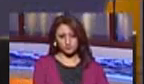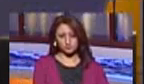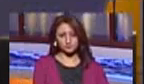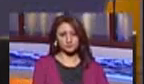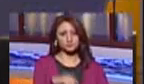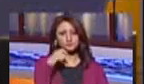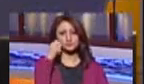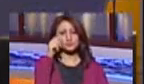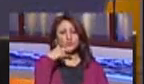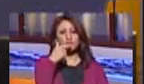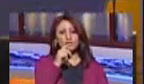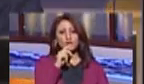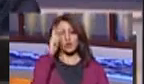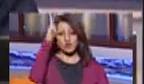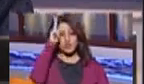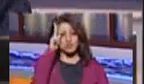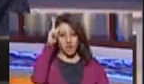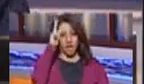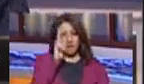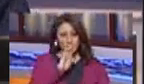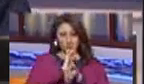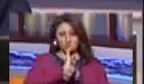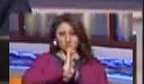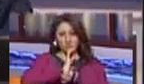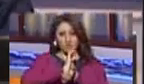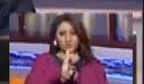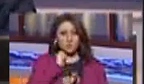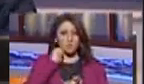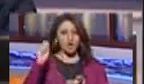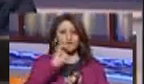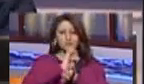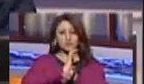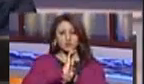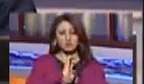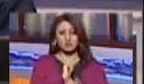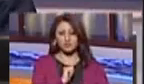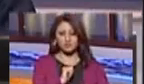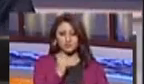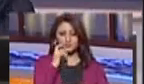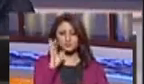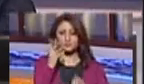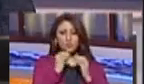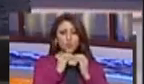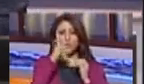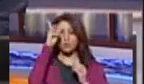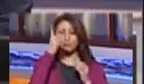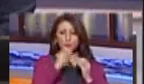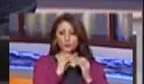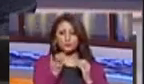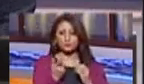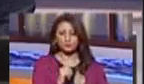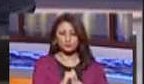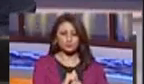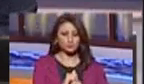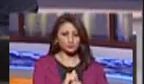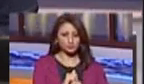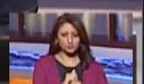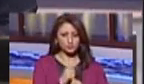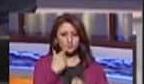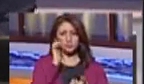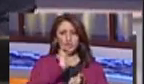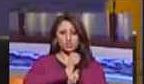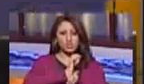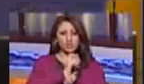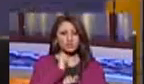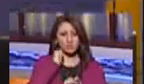الزميل رفيق ناصف الصحفي في طنطا. أهلا بيك أستاذ رفيق. أهلا بيك أستاذ عمرو. إيه اللي حصل؟ احكي لنا إيه اللي حصل بالظبط يا أستاذ. بالفعل تشهد مدينة طنطا